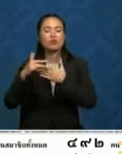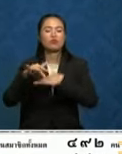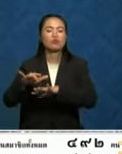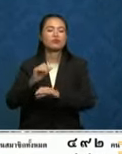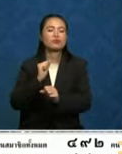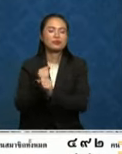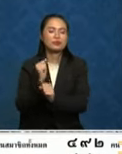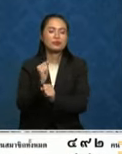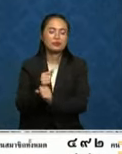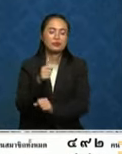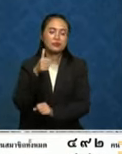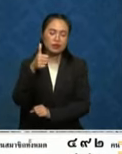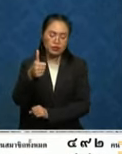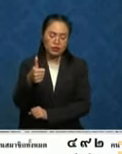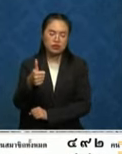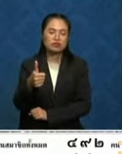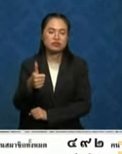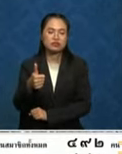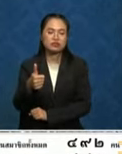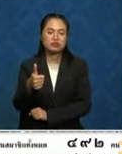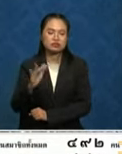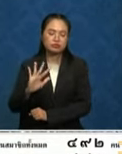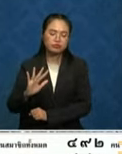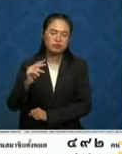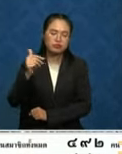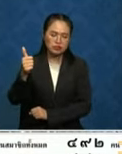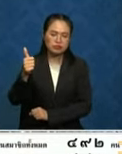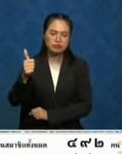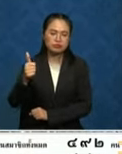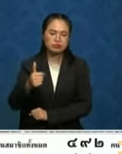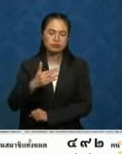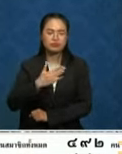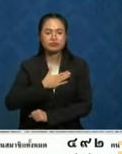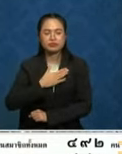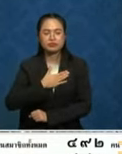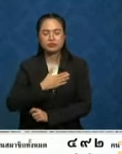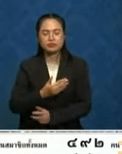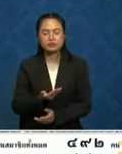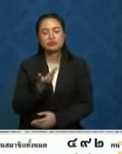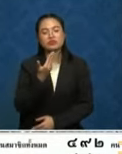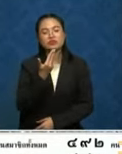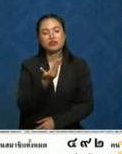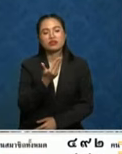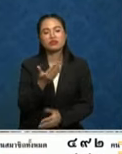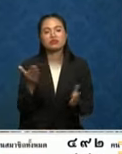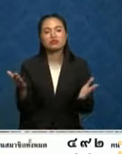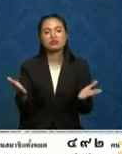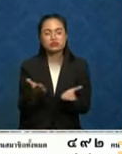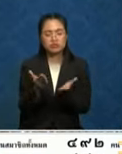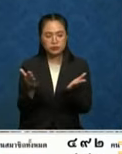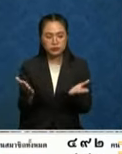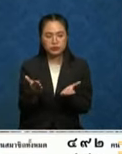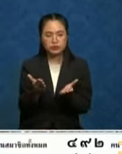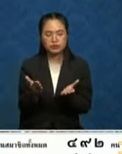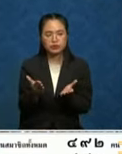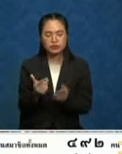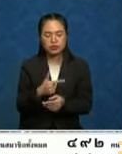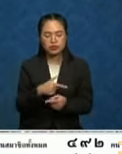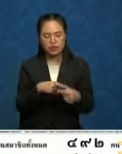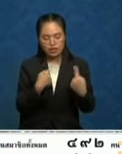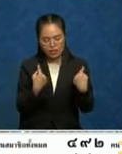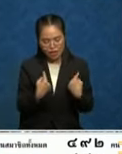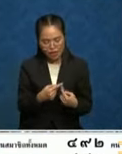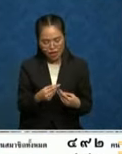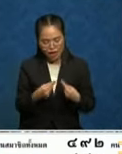งานได้อย่างมีประสิทธิภาพดีขึ้นค่ะดังนั้นดิฉันก็ขอสนับสนุนและก็ขอเป็นกำลังใจ